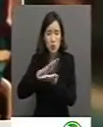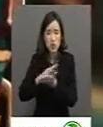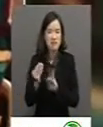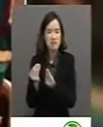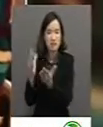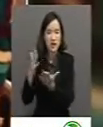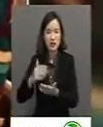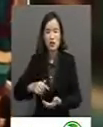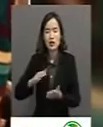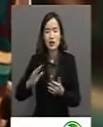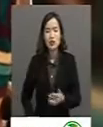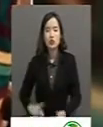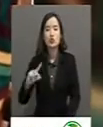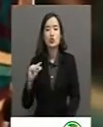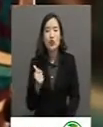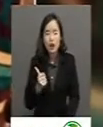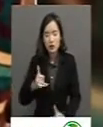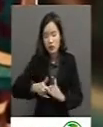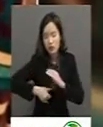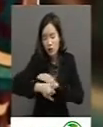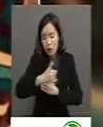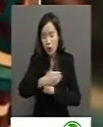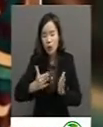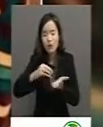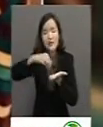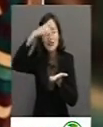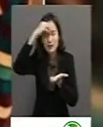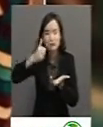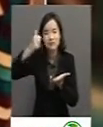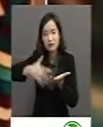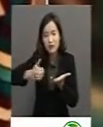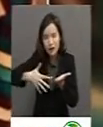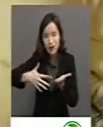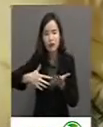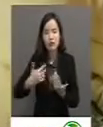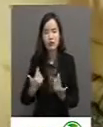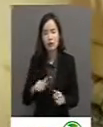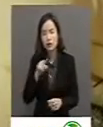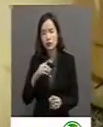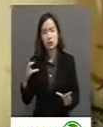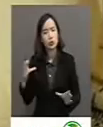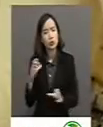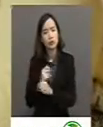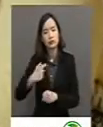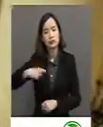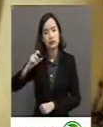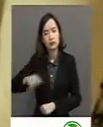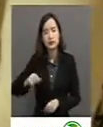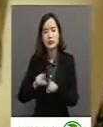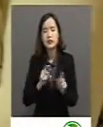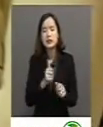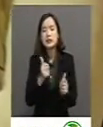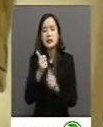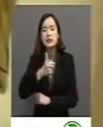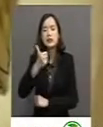นัขนำทางเข้าห้องเรียนได้ซึ่งถือเป็นคำตัดสินที่ปูทางให้กับเด็กนักเรียนคนอื่นๆที่เป็นแบบเดียวกันกับหนูน้อย